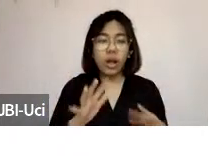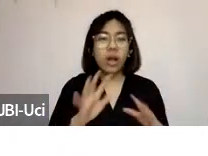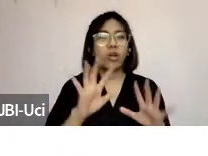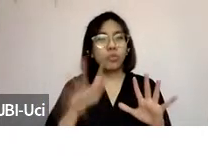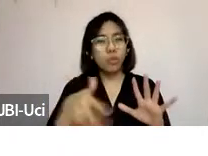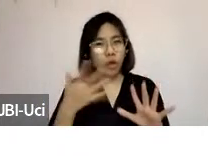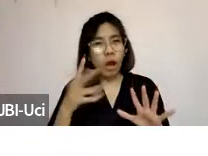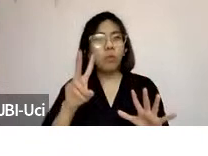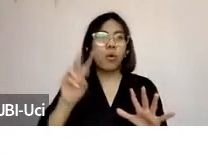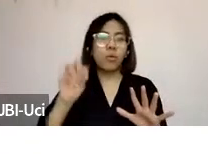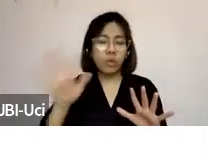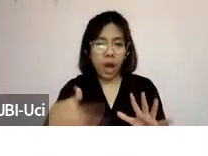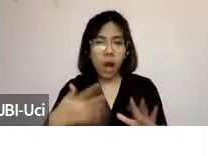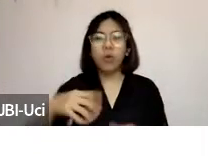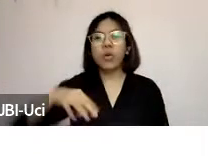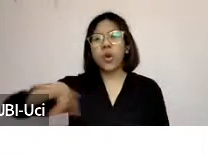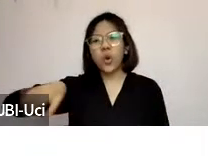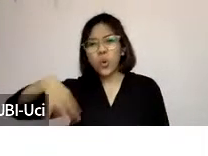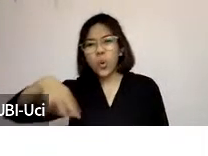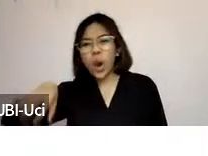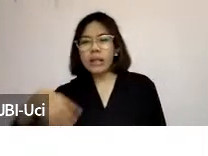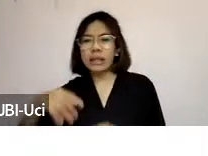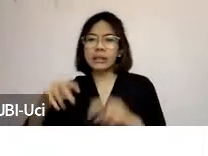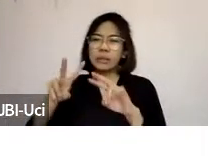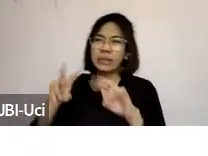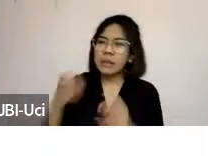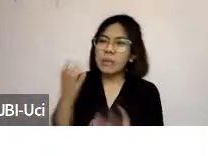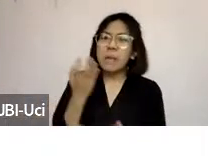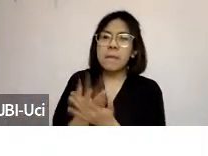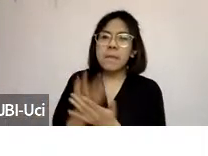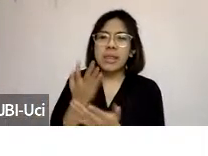tahun tiap keluarganya terus mengajukan